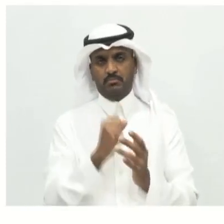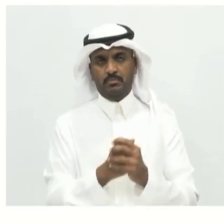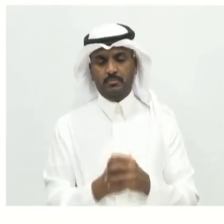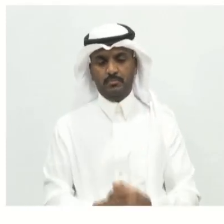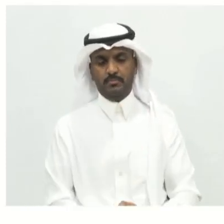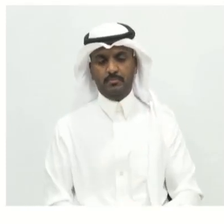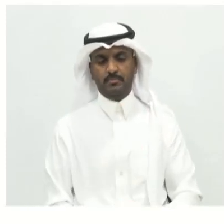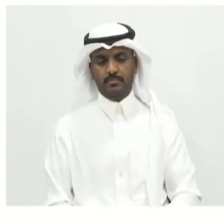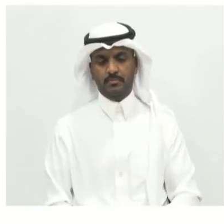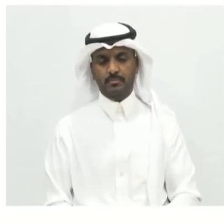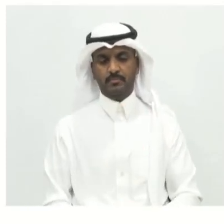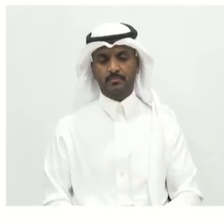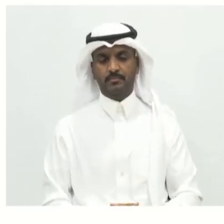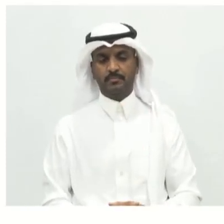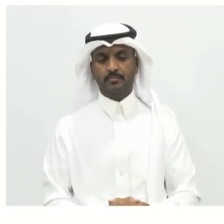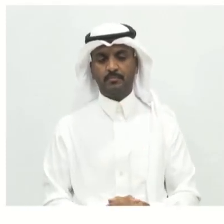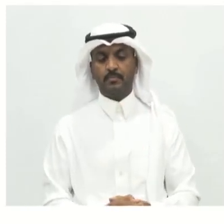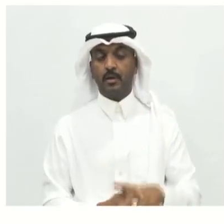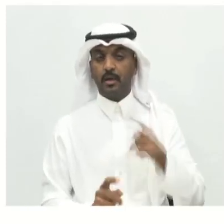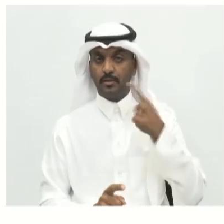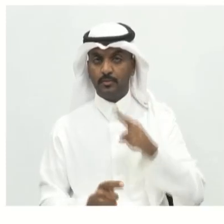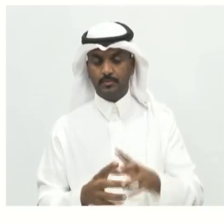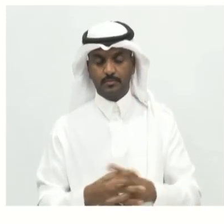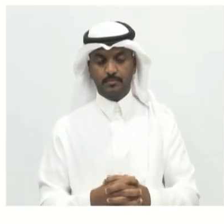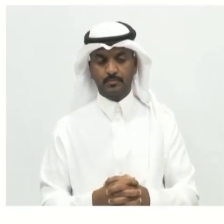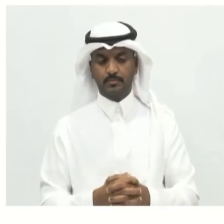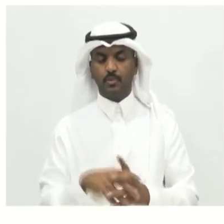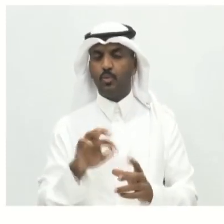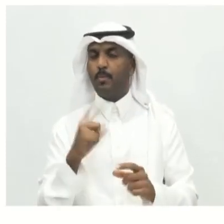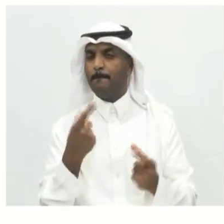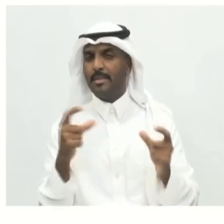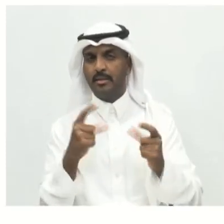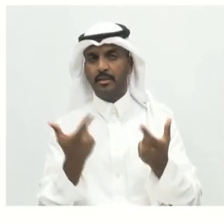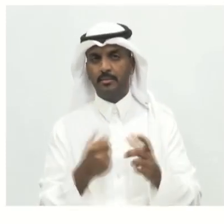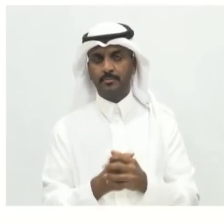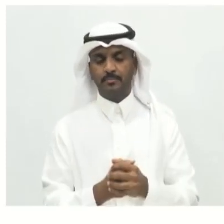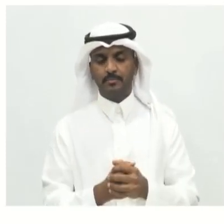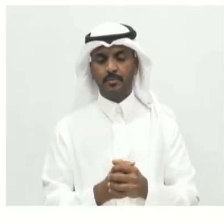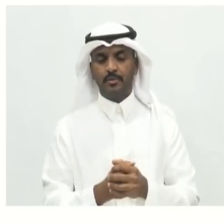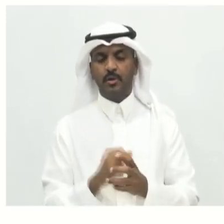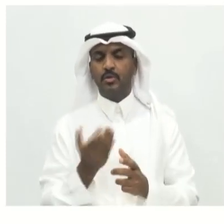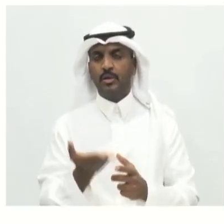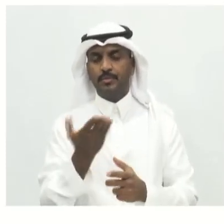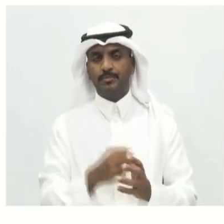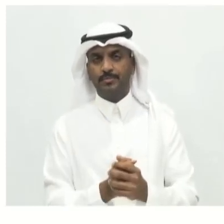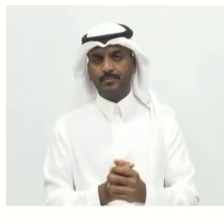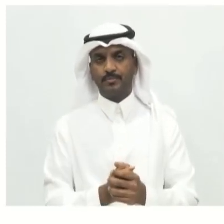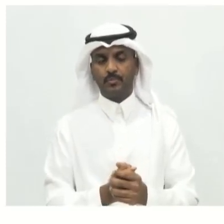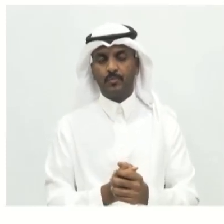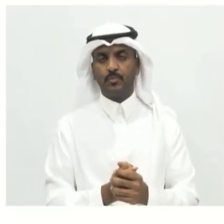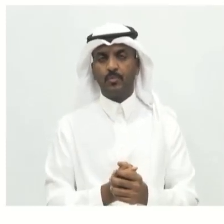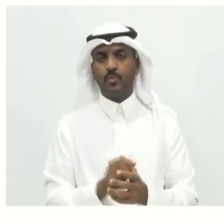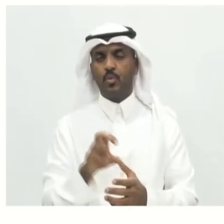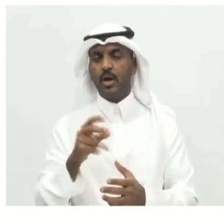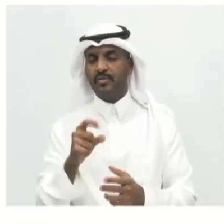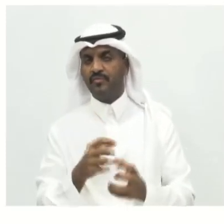حتى يشبع رايتم يا ابنائي طيب ما الدليل على ذلك الدليل في قوله سبحانه وتعالى